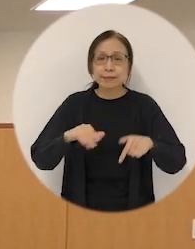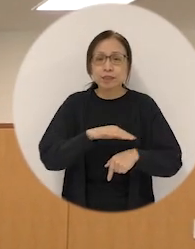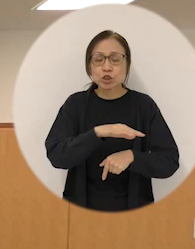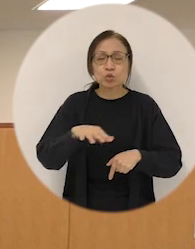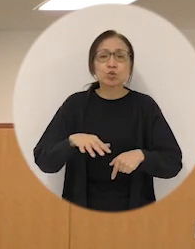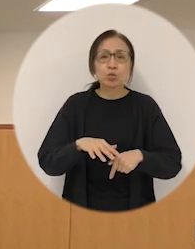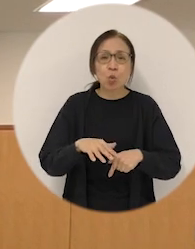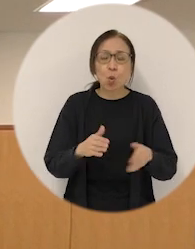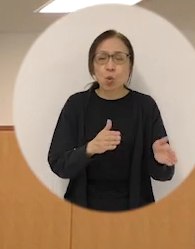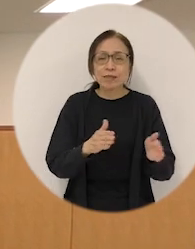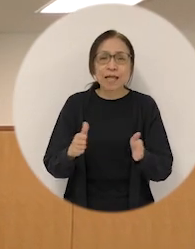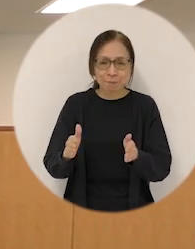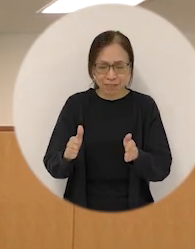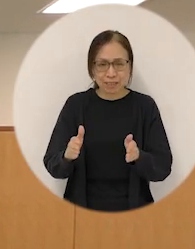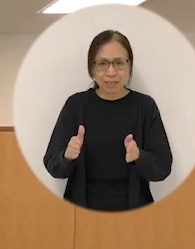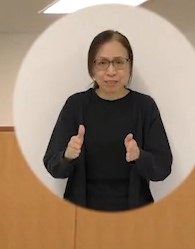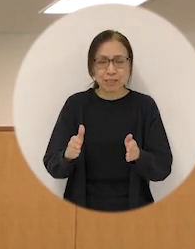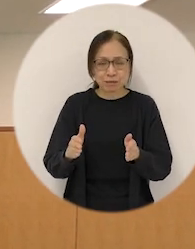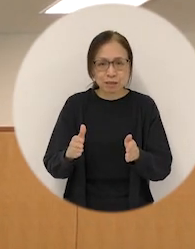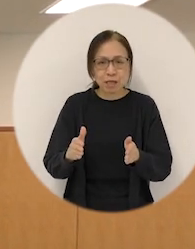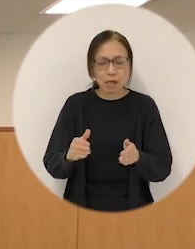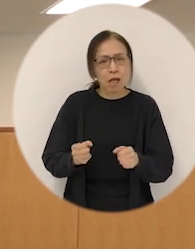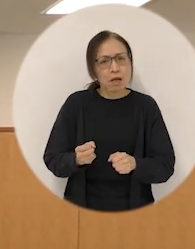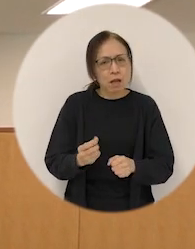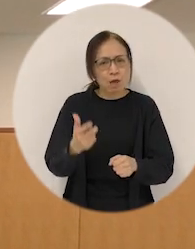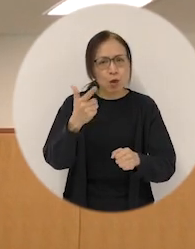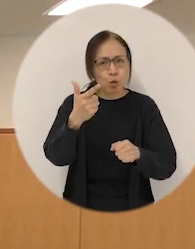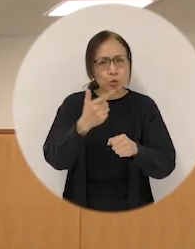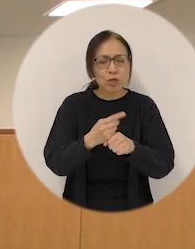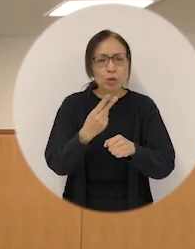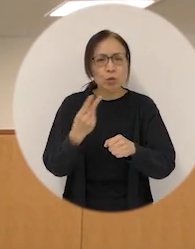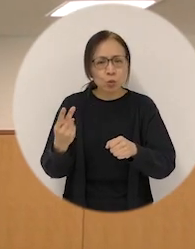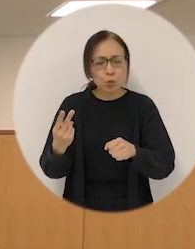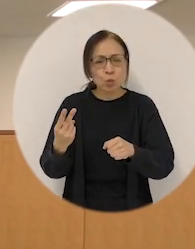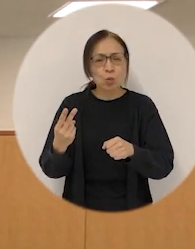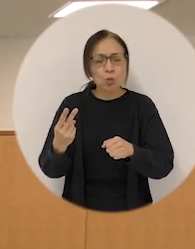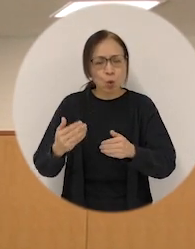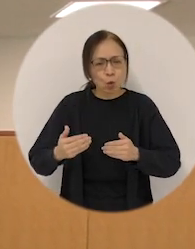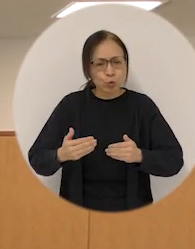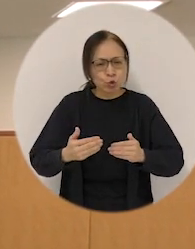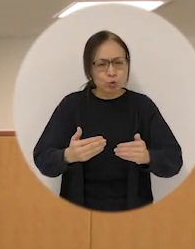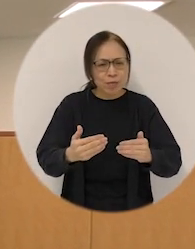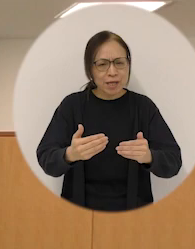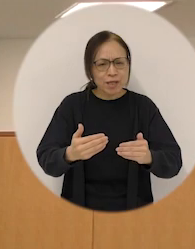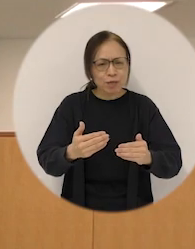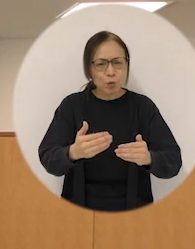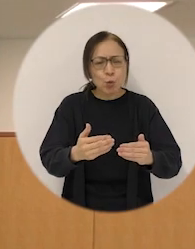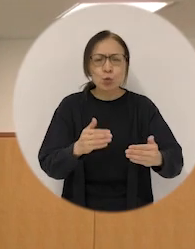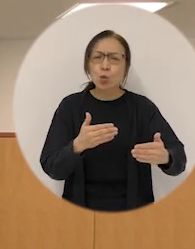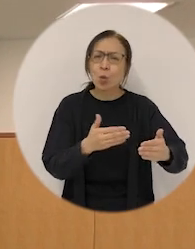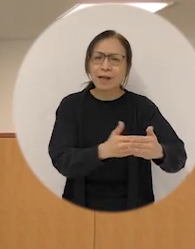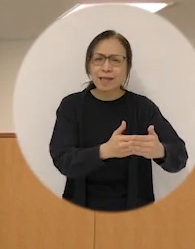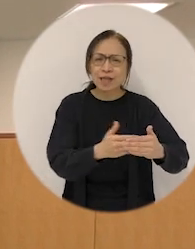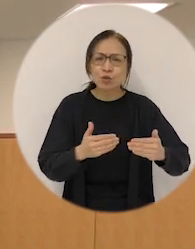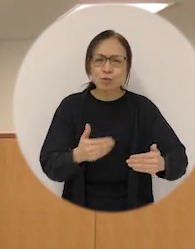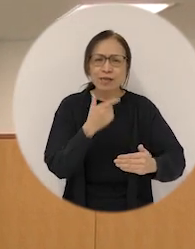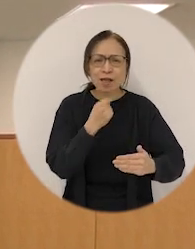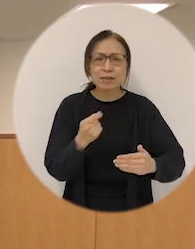備について、令和6年度はどういったところまで進める予定かというところを伺えればと思います。